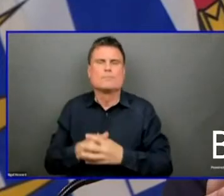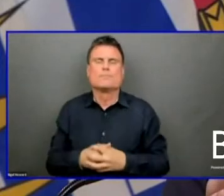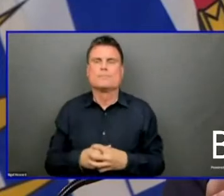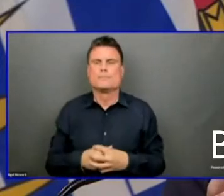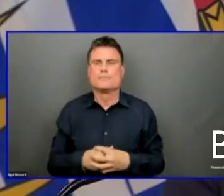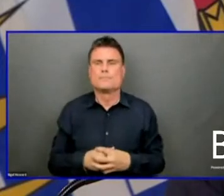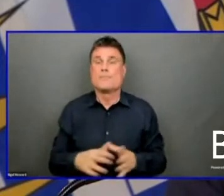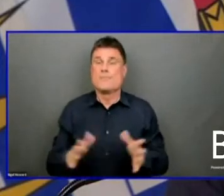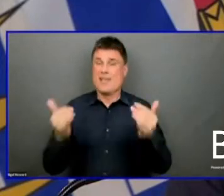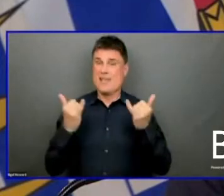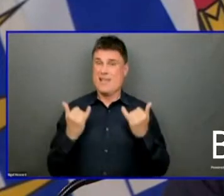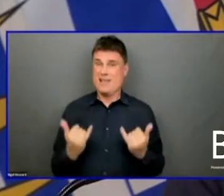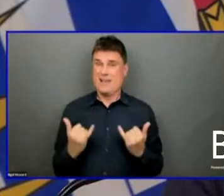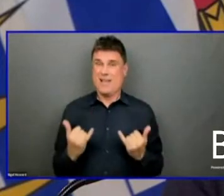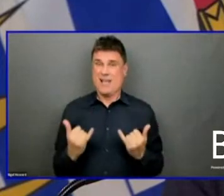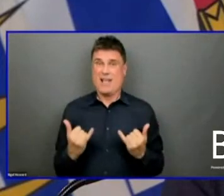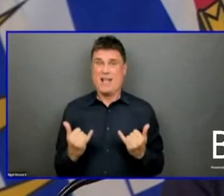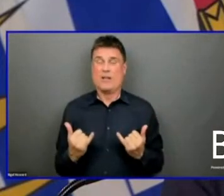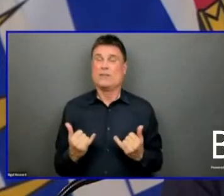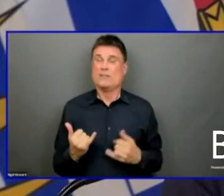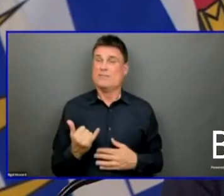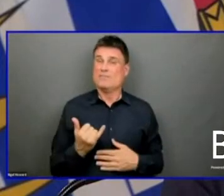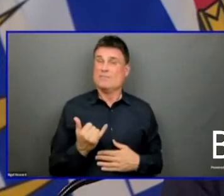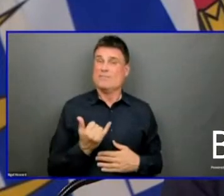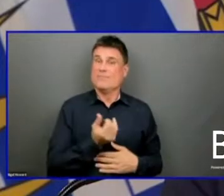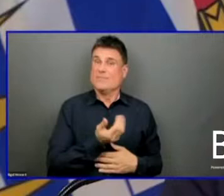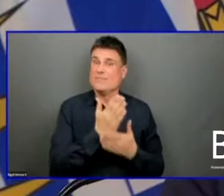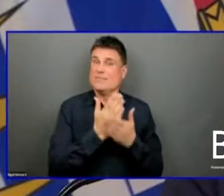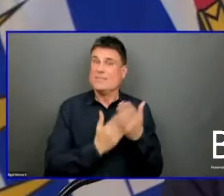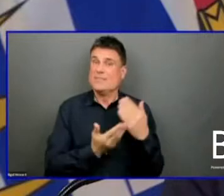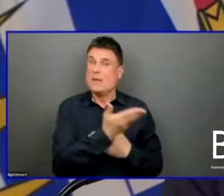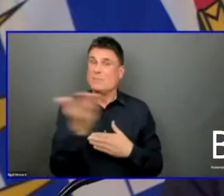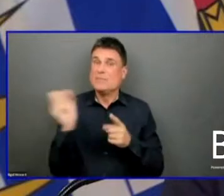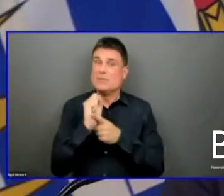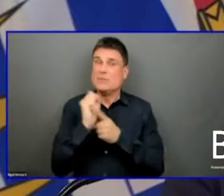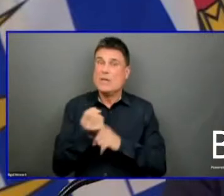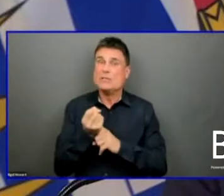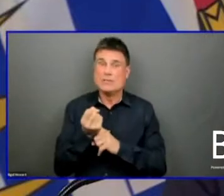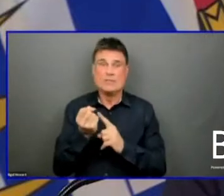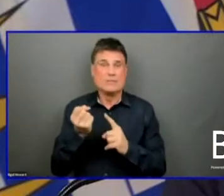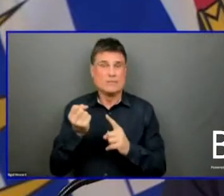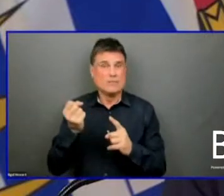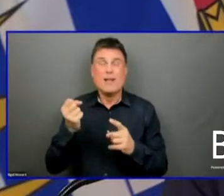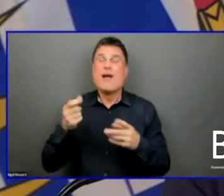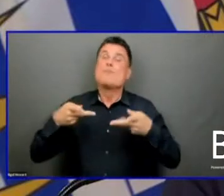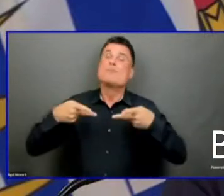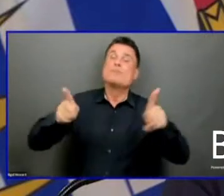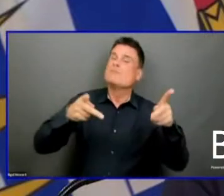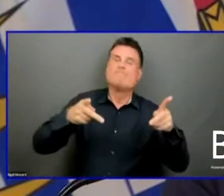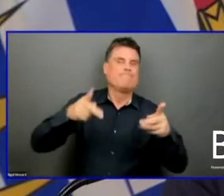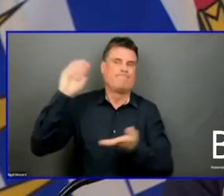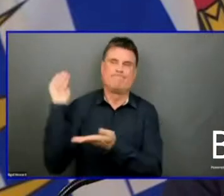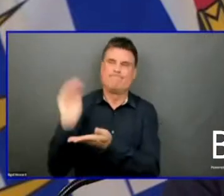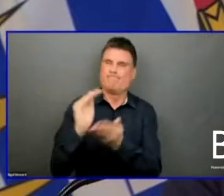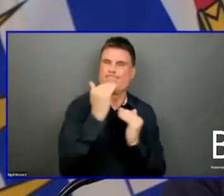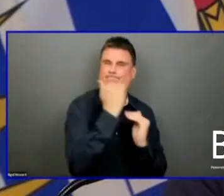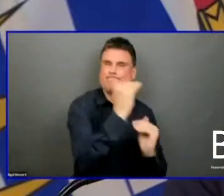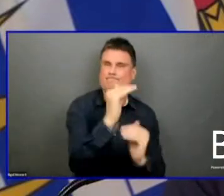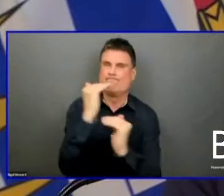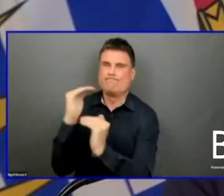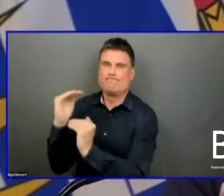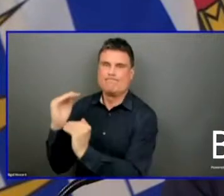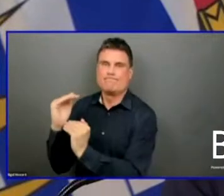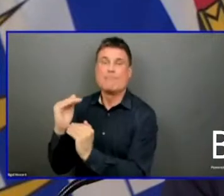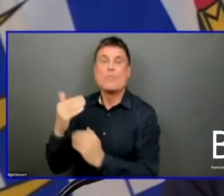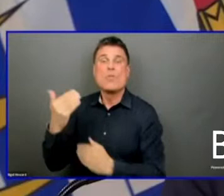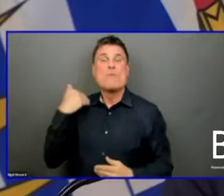situations that were okay even a few months ago. indoor dining was a structured 他说一个 environment 月 where